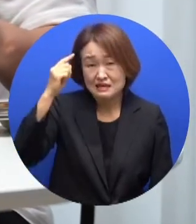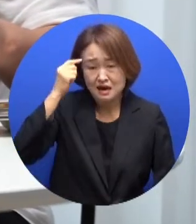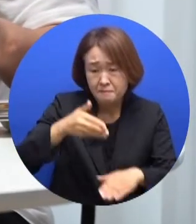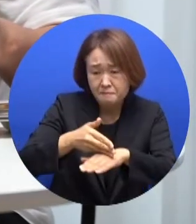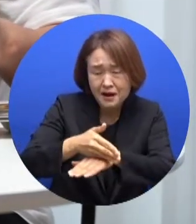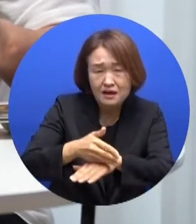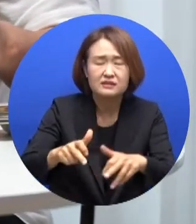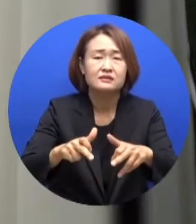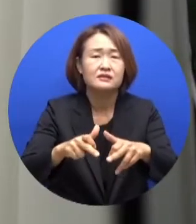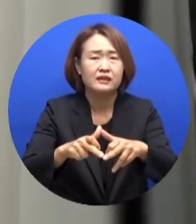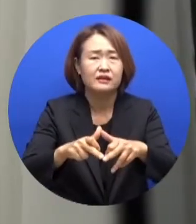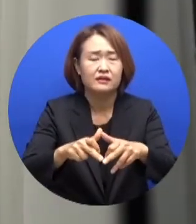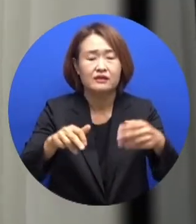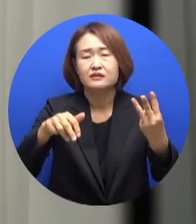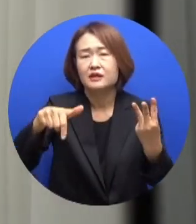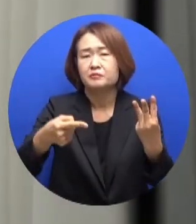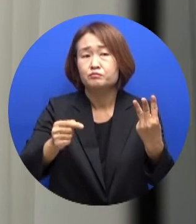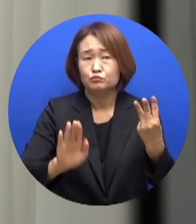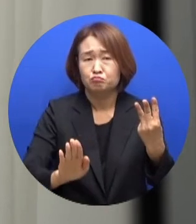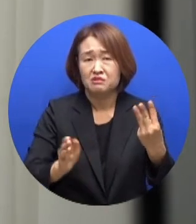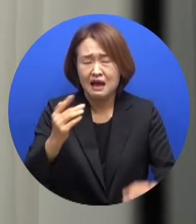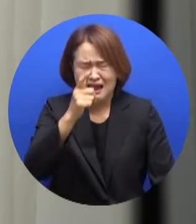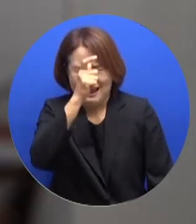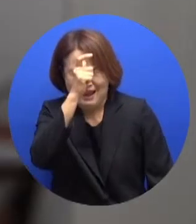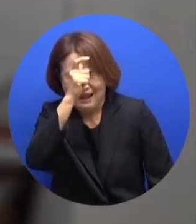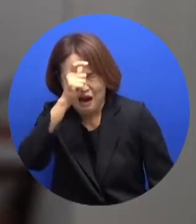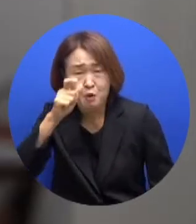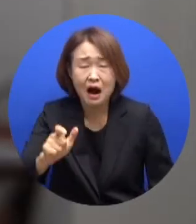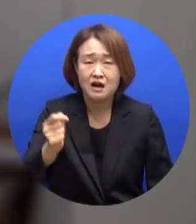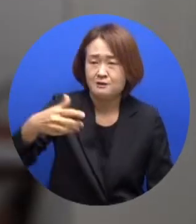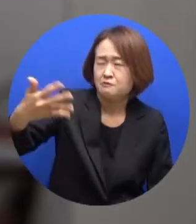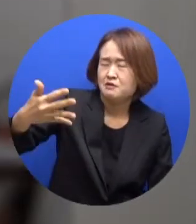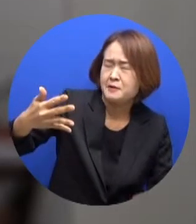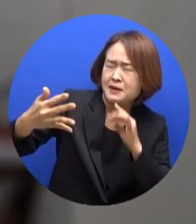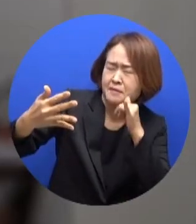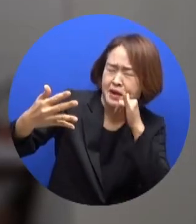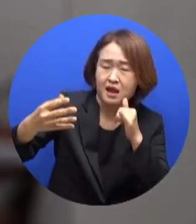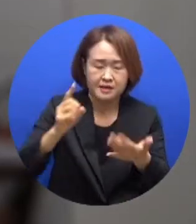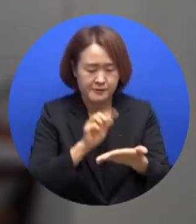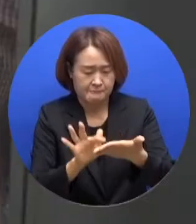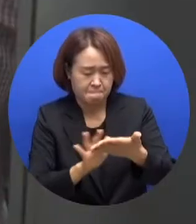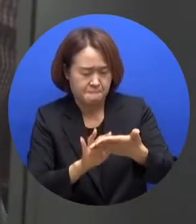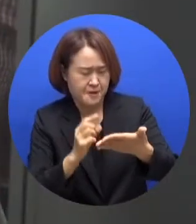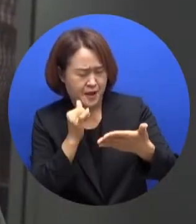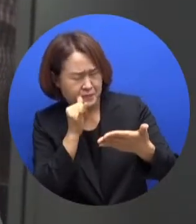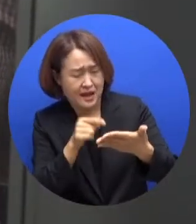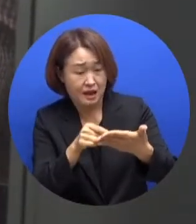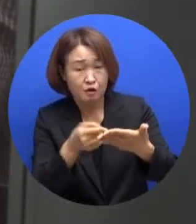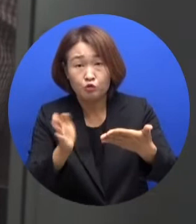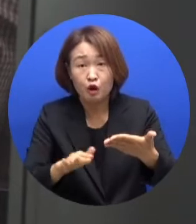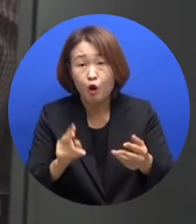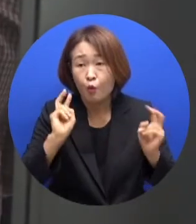지적장애 3급이에요. 그전에는 진짜 고집도 세고 텔레비전만 보고 휴대폰만 보고 막 이랬는데